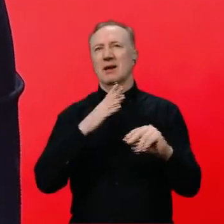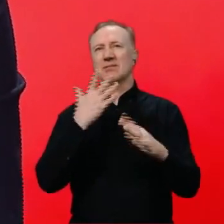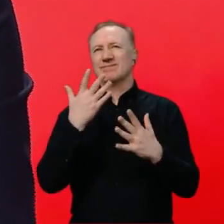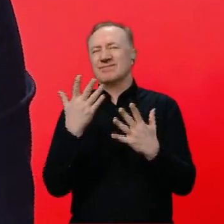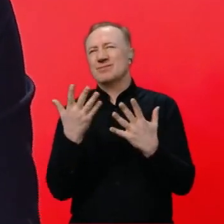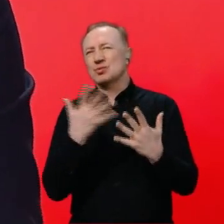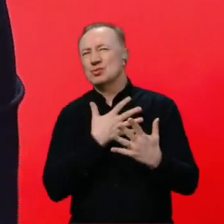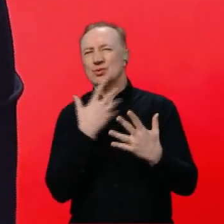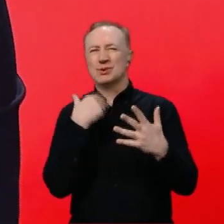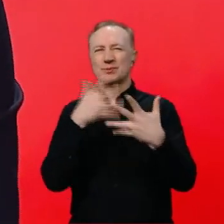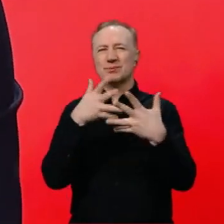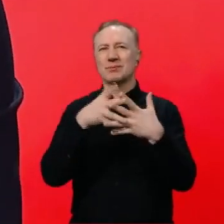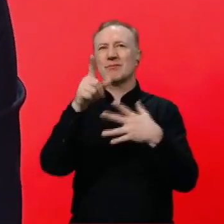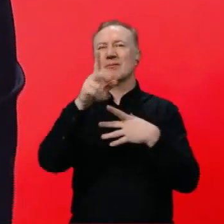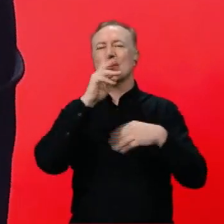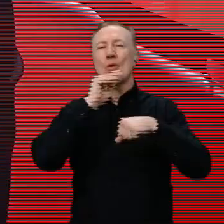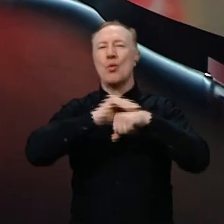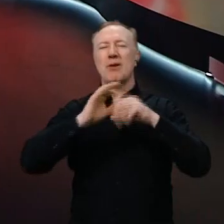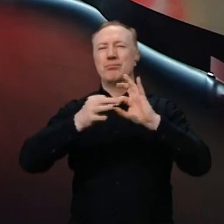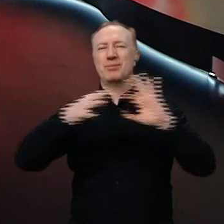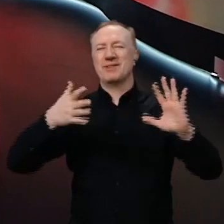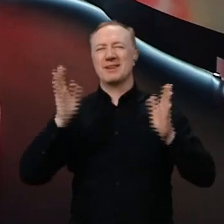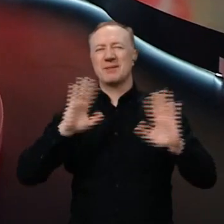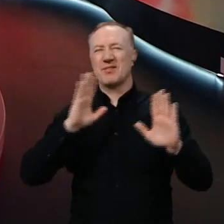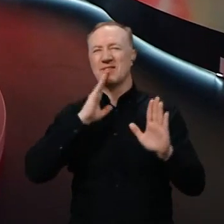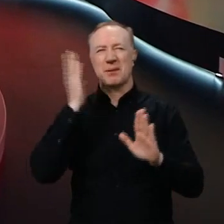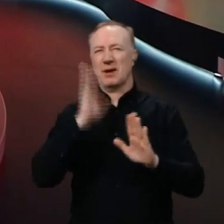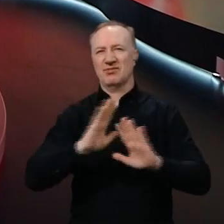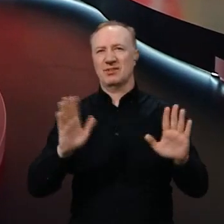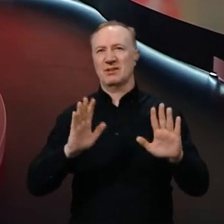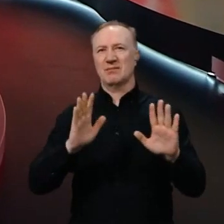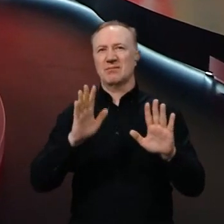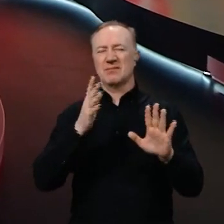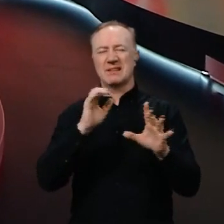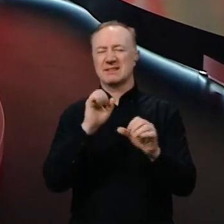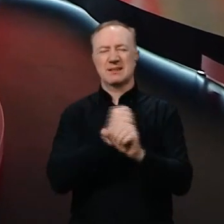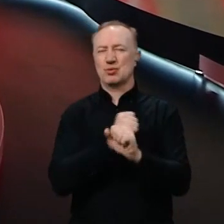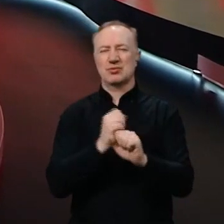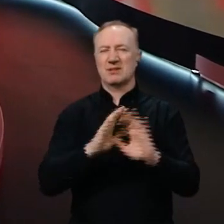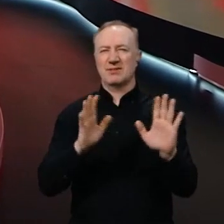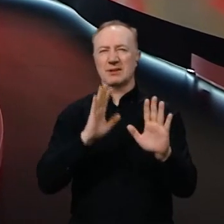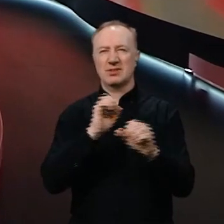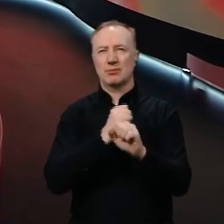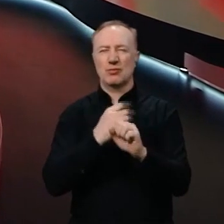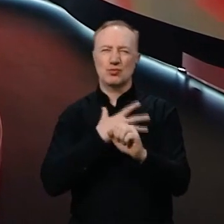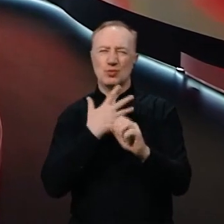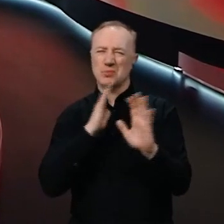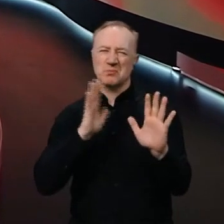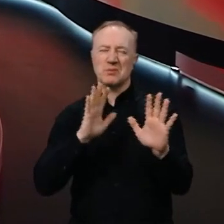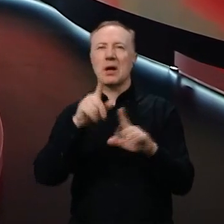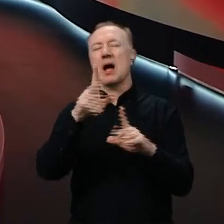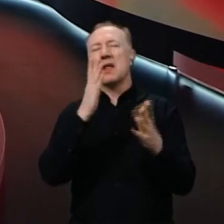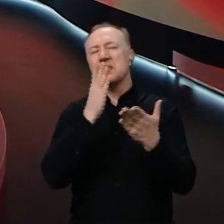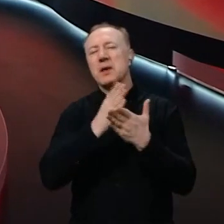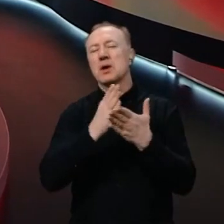jakby zerwania kontraktu. Nie wydaje mi się, żeby to było na ten moment możliwe, że tak się stanie. Natomiast, że to jest po prostu tylko i wyłącznie